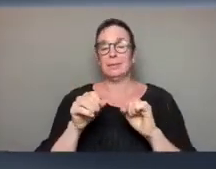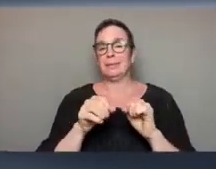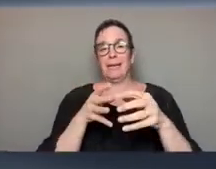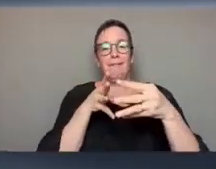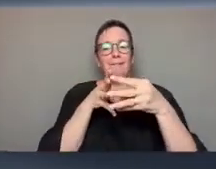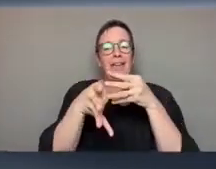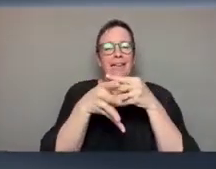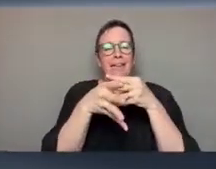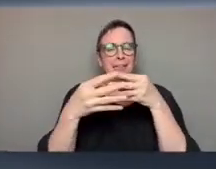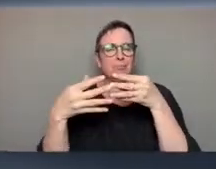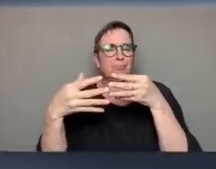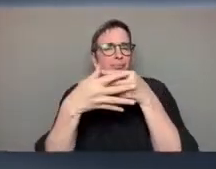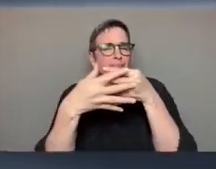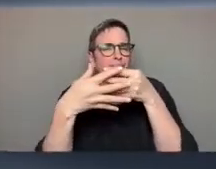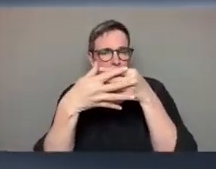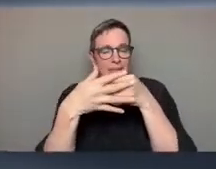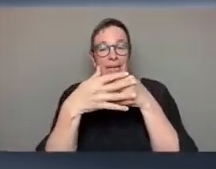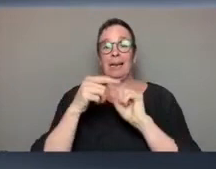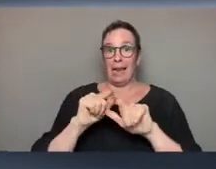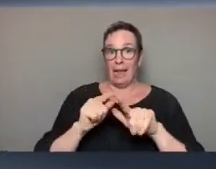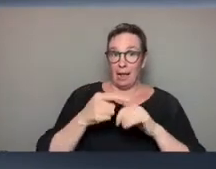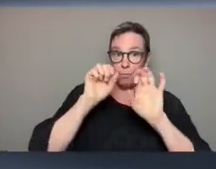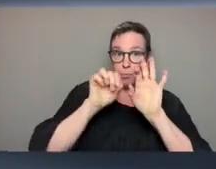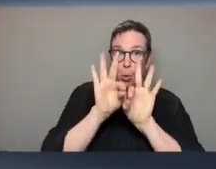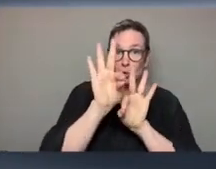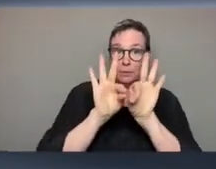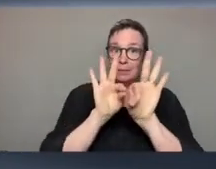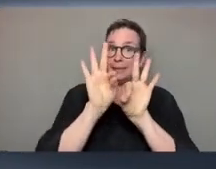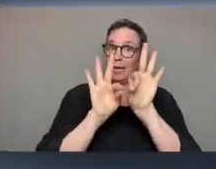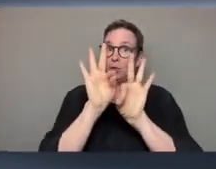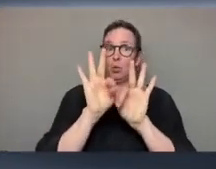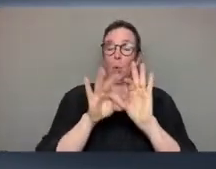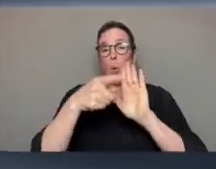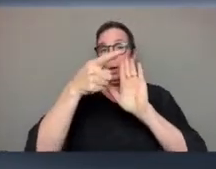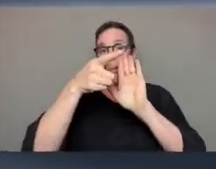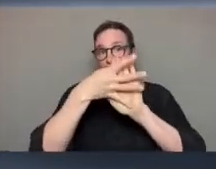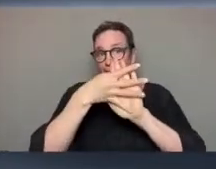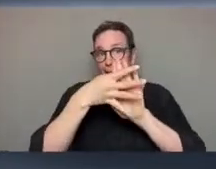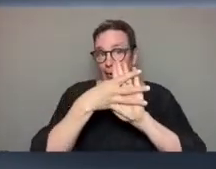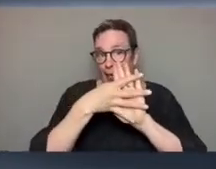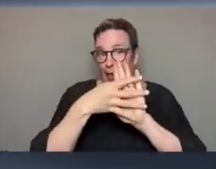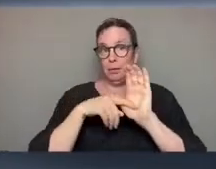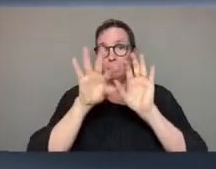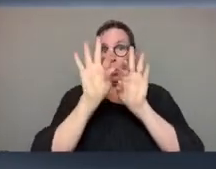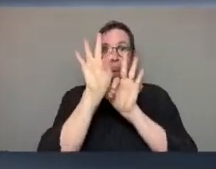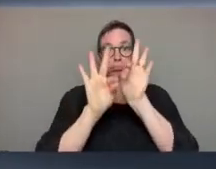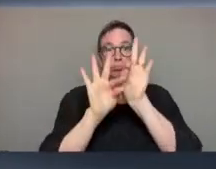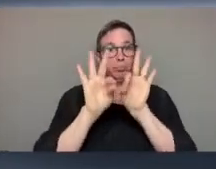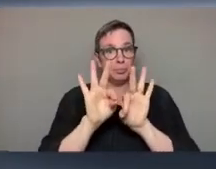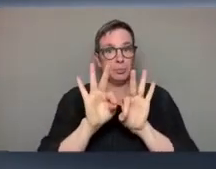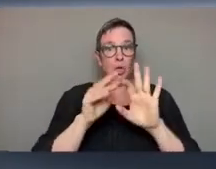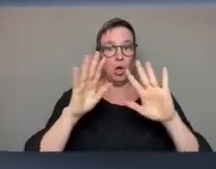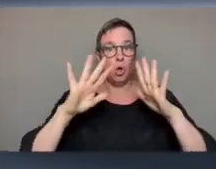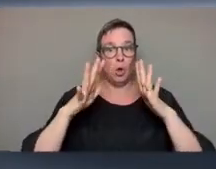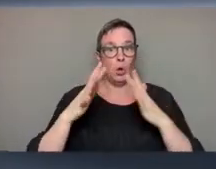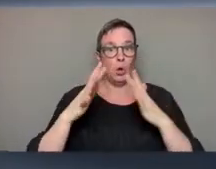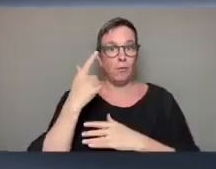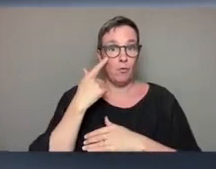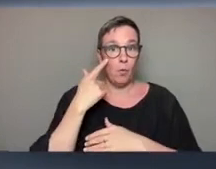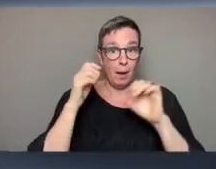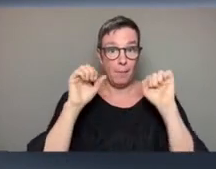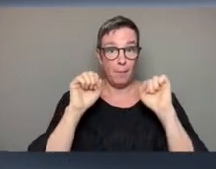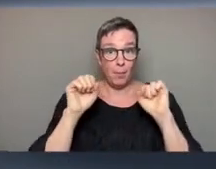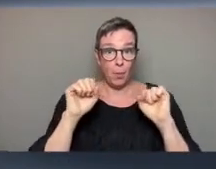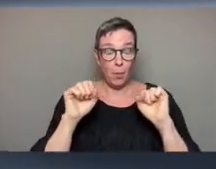pour filtrer justement les offres accessibles en fonction des critères qui nous intéressent. Donc, comme on le voit ici sur l'écran